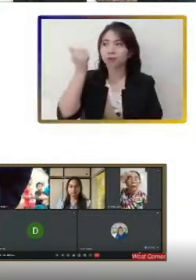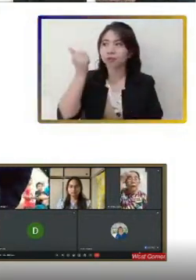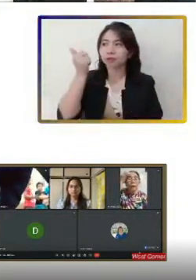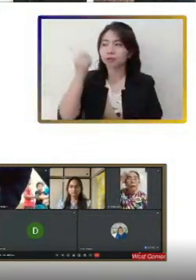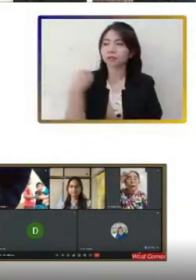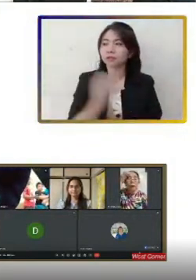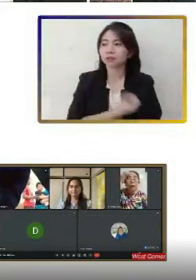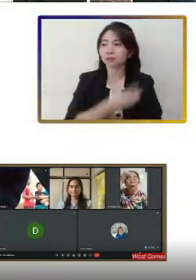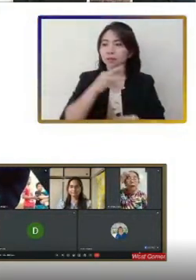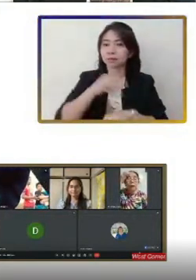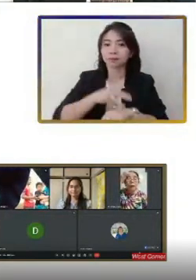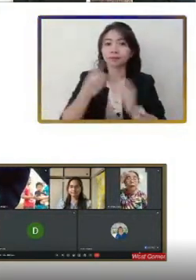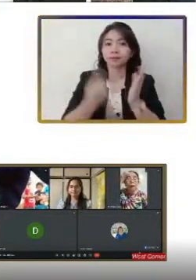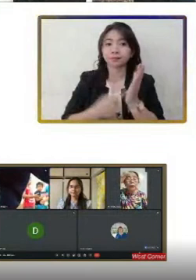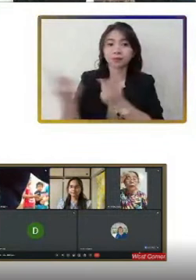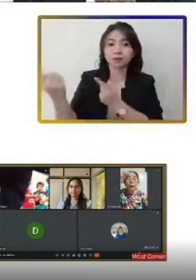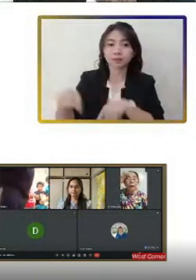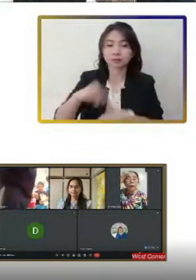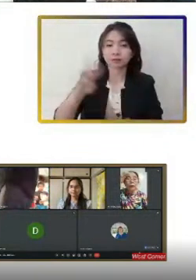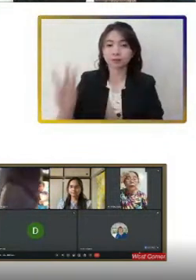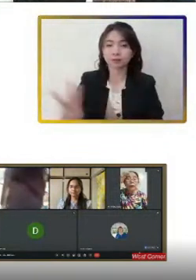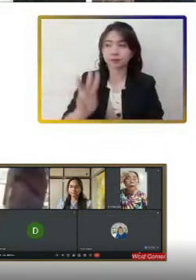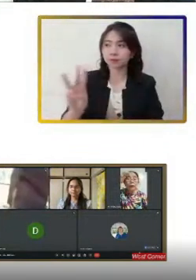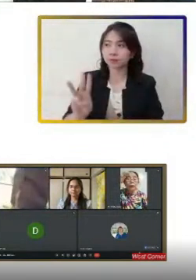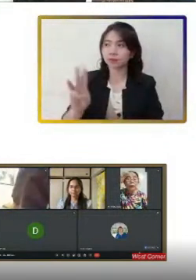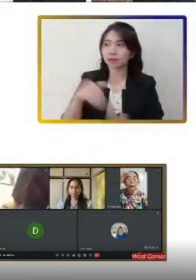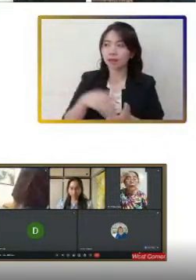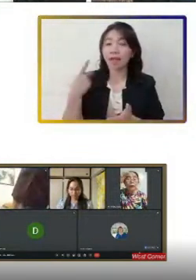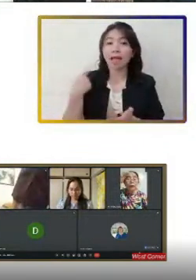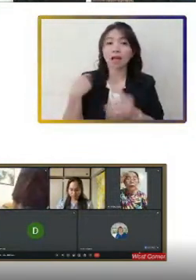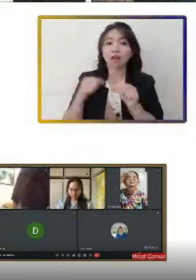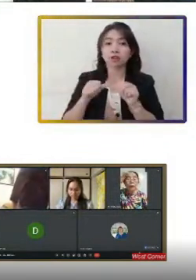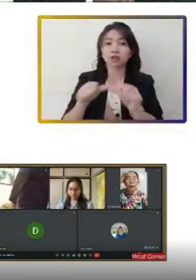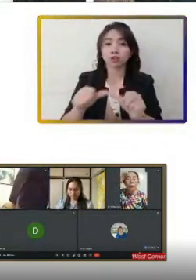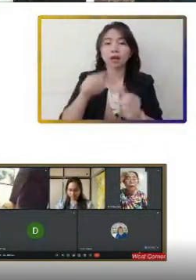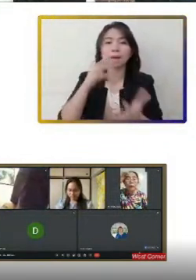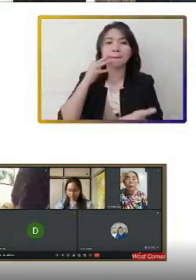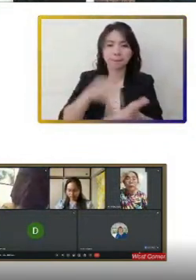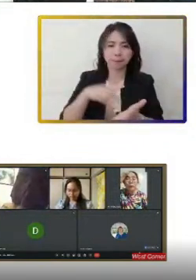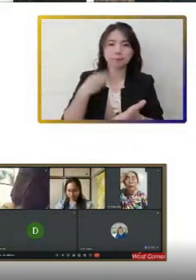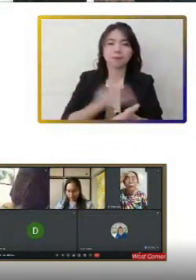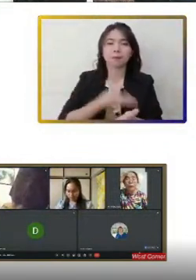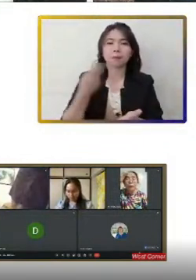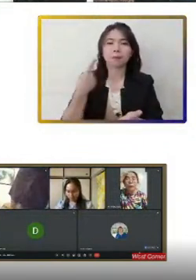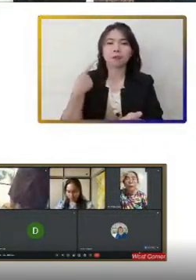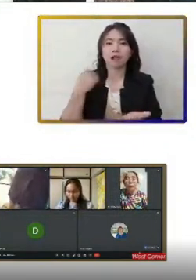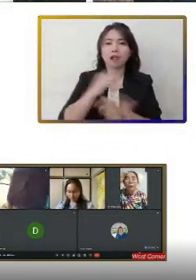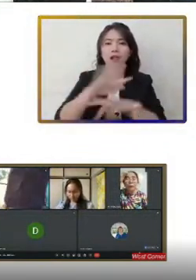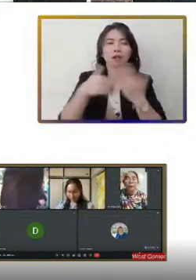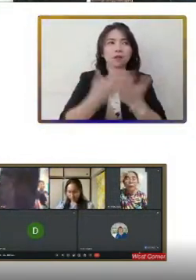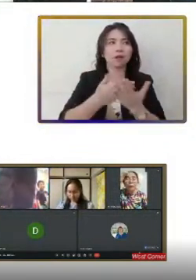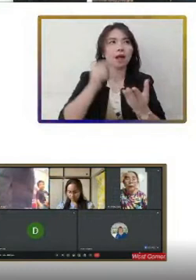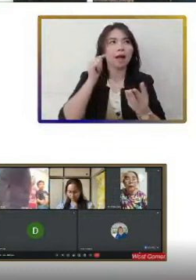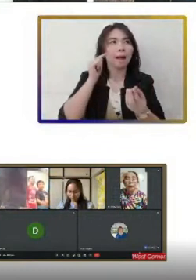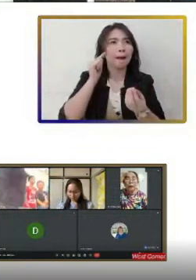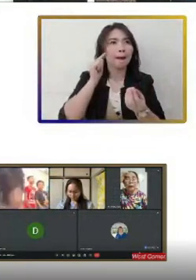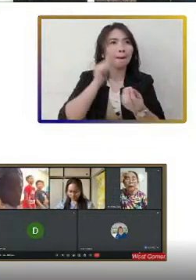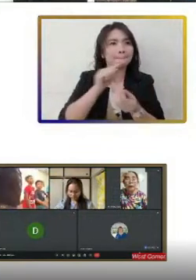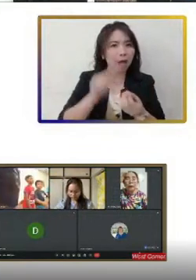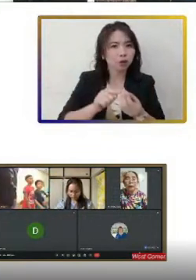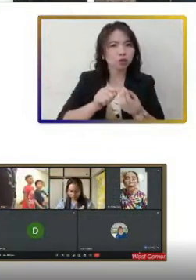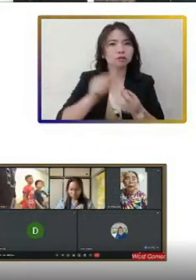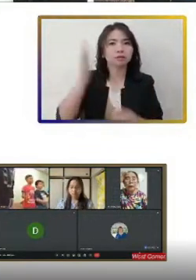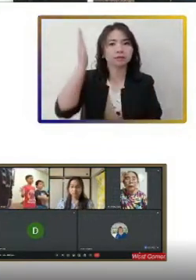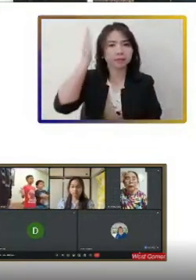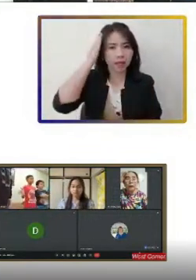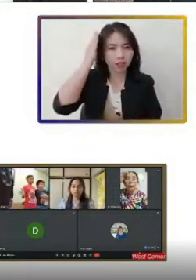pong gawain this coming Wednesday. At meron po tayo mga series of messages po ang patungkol po dyan. At ito'y po'y bahagi. Sabi ko nga